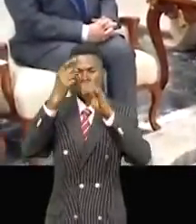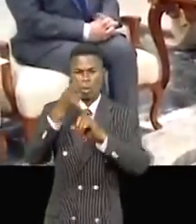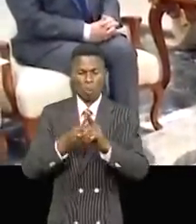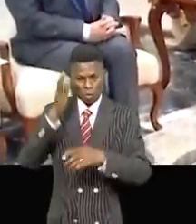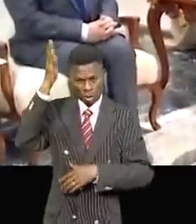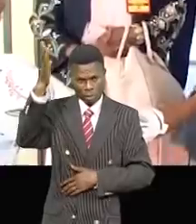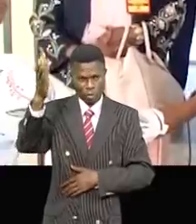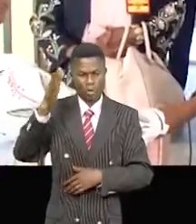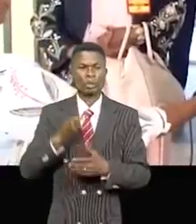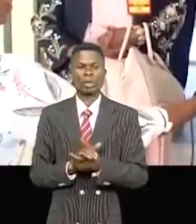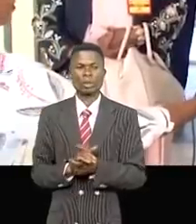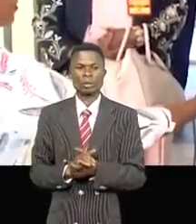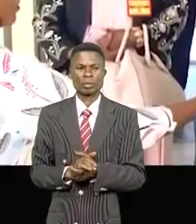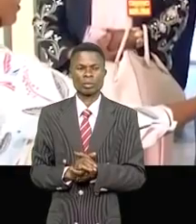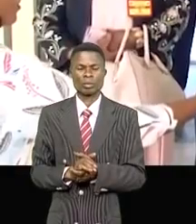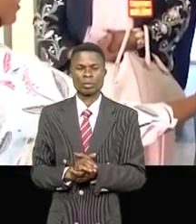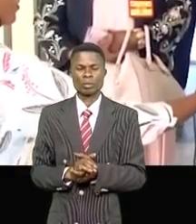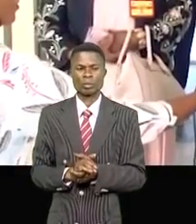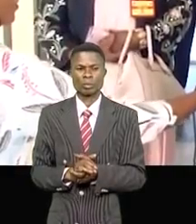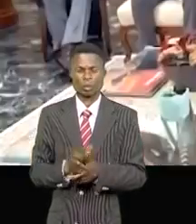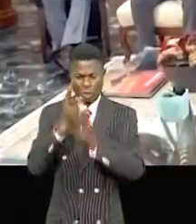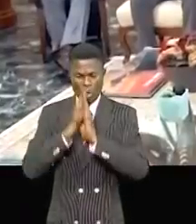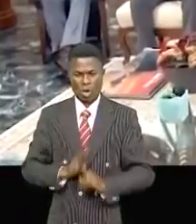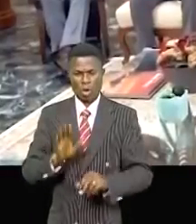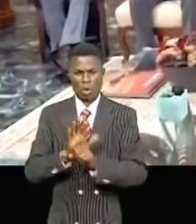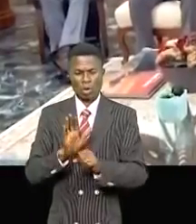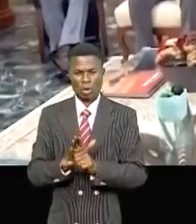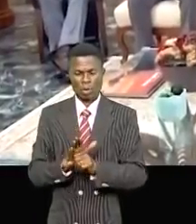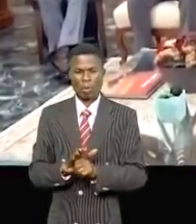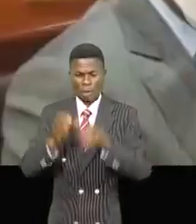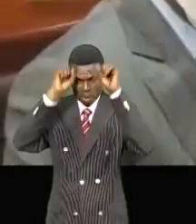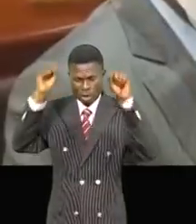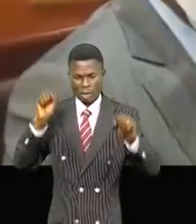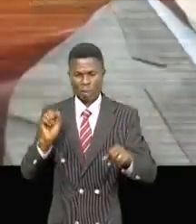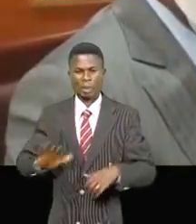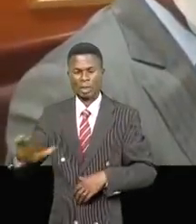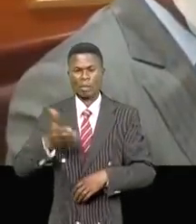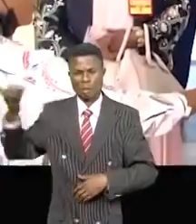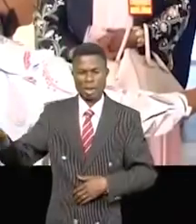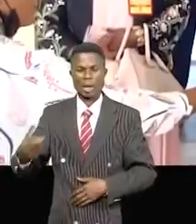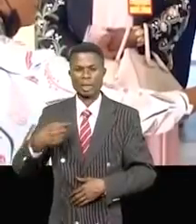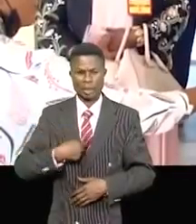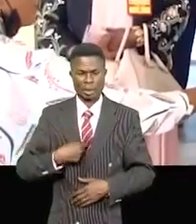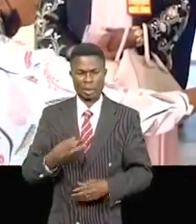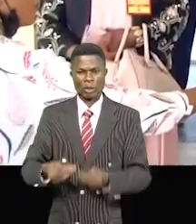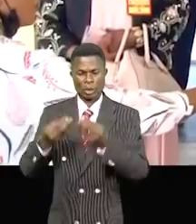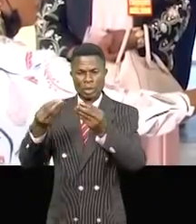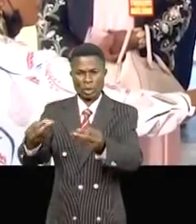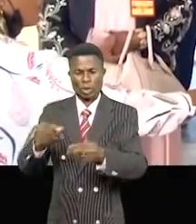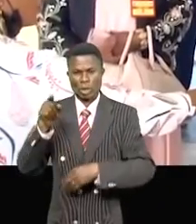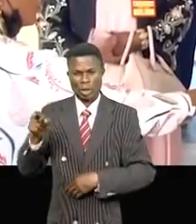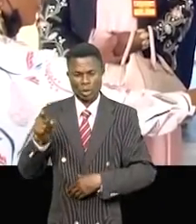prochain. Voilà, c'était un très grand honneur d'être reçu ce matin par M. le président de la République. Et puis je lui ai transmis, n'est-ce pas,